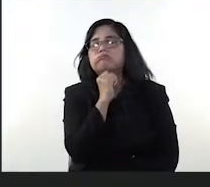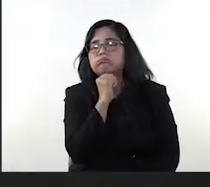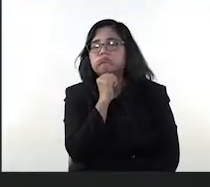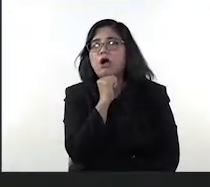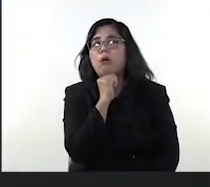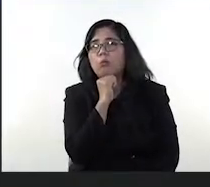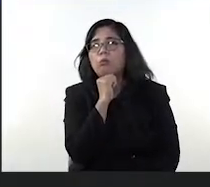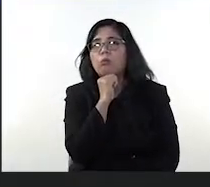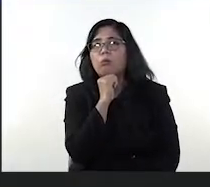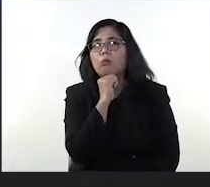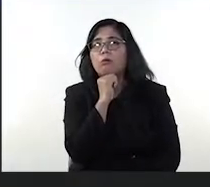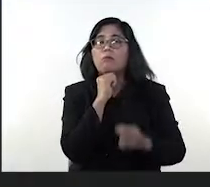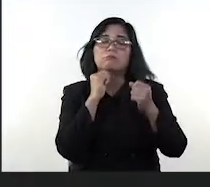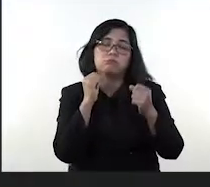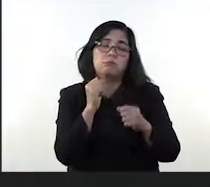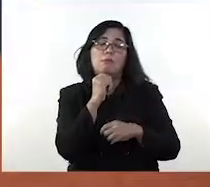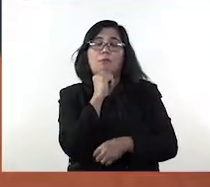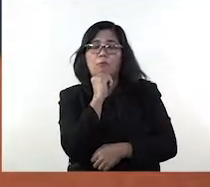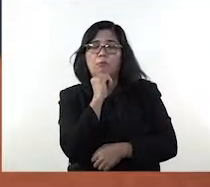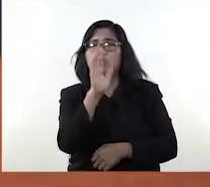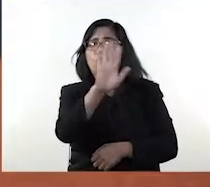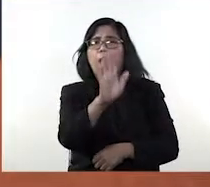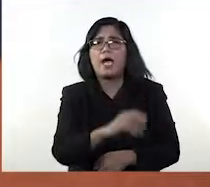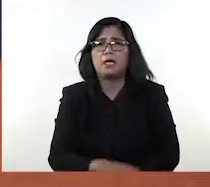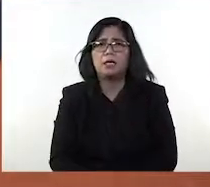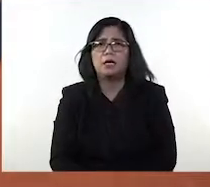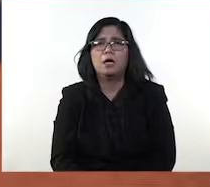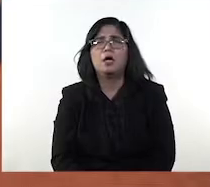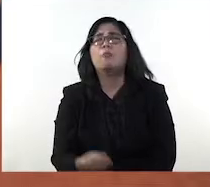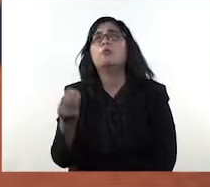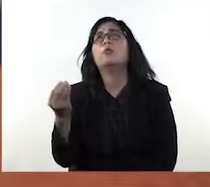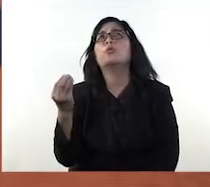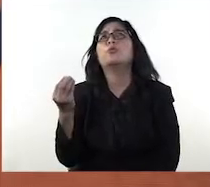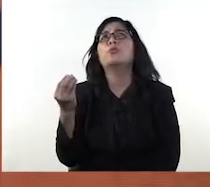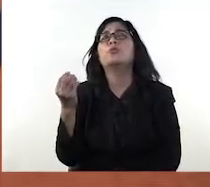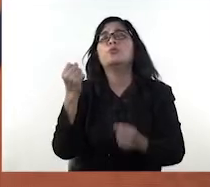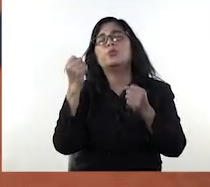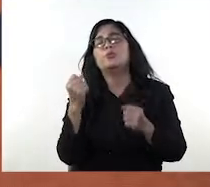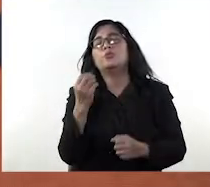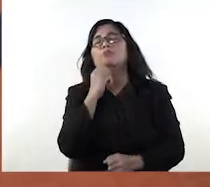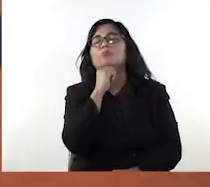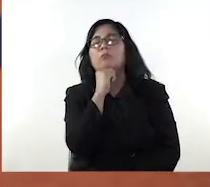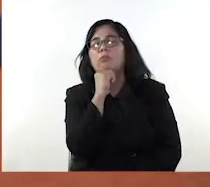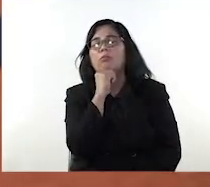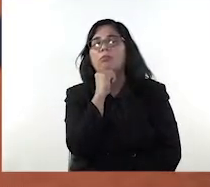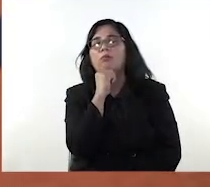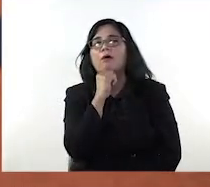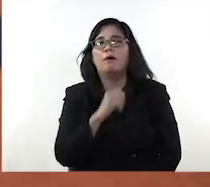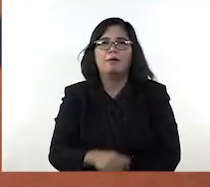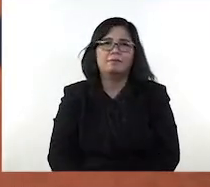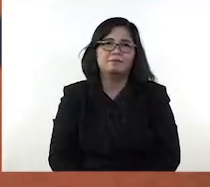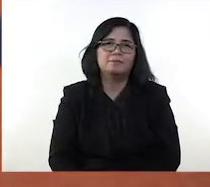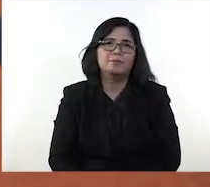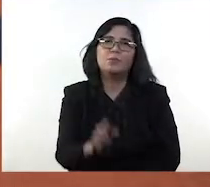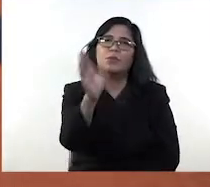Hai bukan cuma duduk bengong Hai bukan cuma menanti kalau istilah Apa itu sastra bilang menanti godot